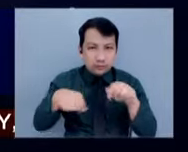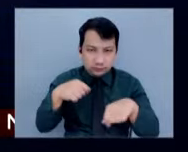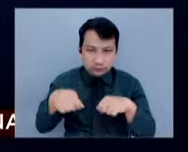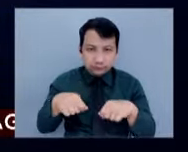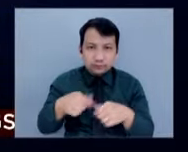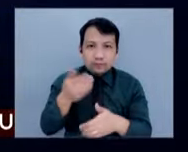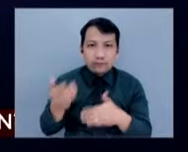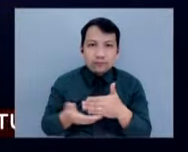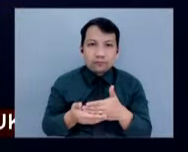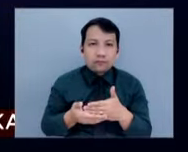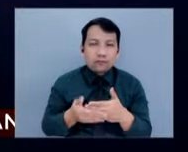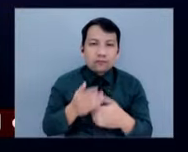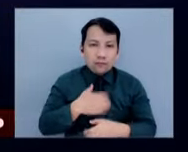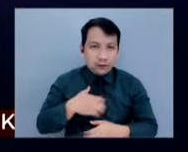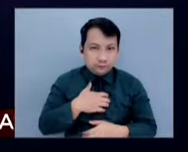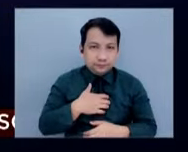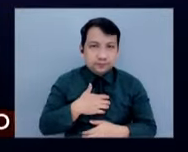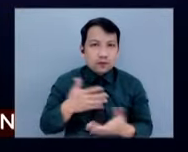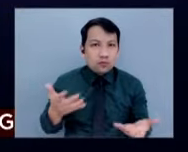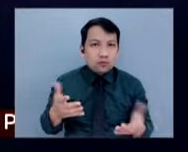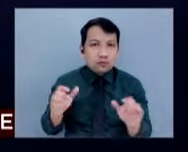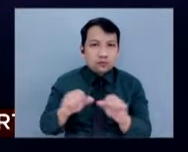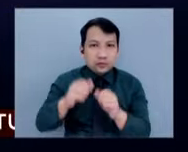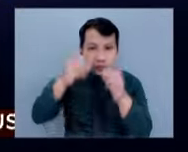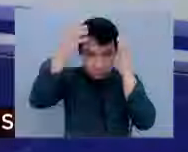sa reklamo lalo't wala siyang helmet.